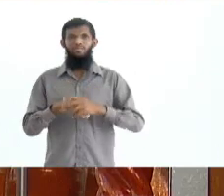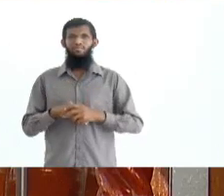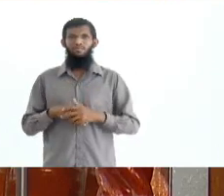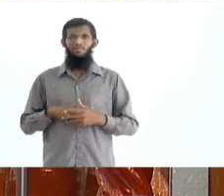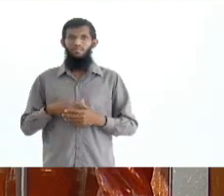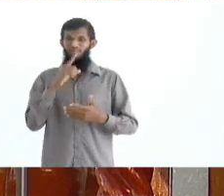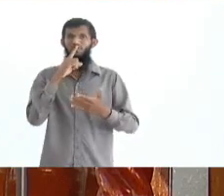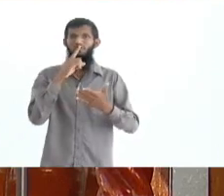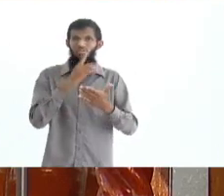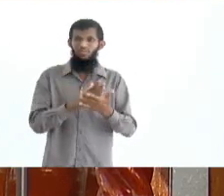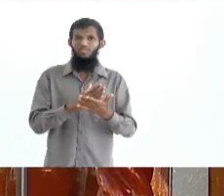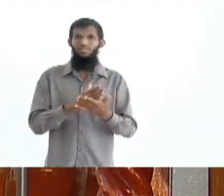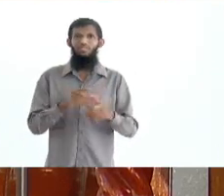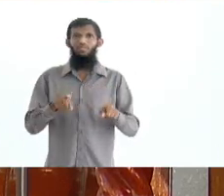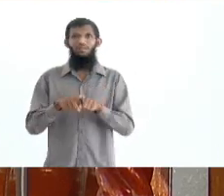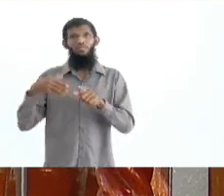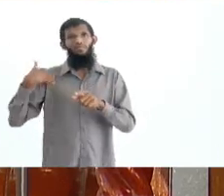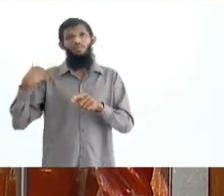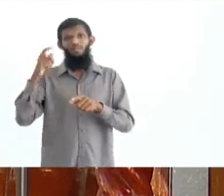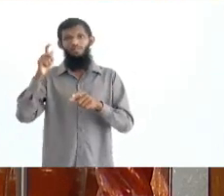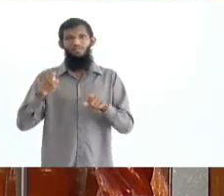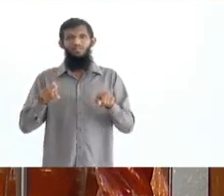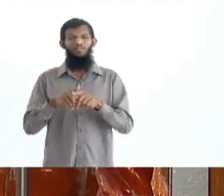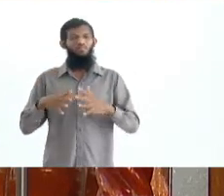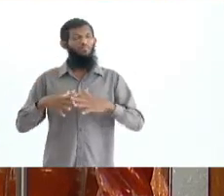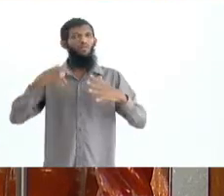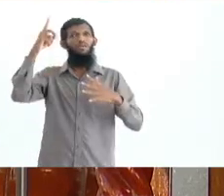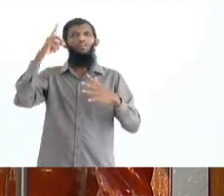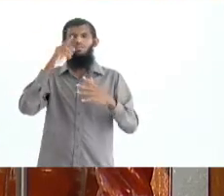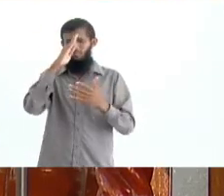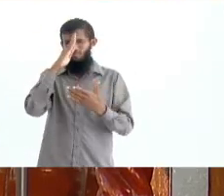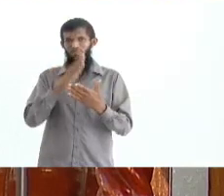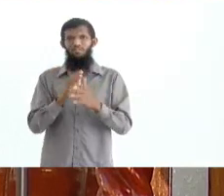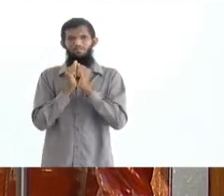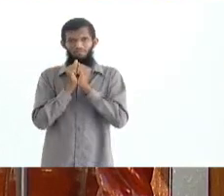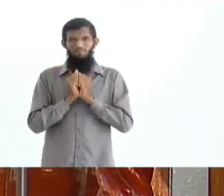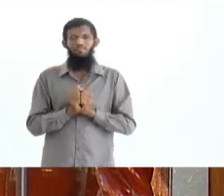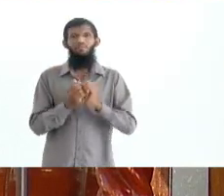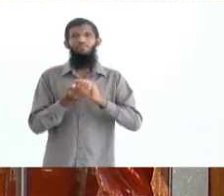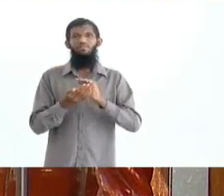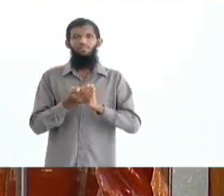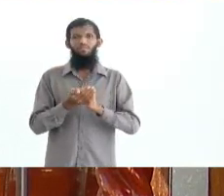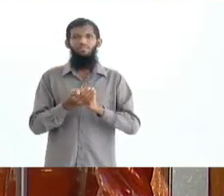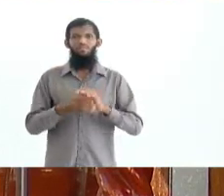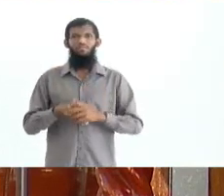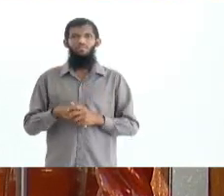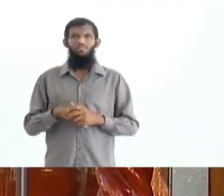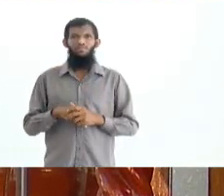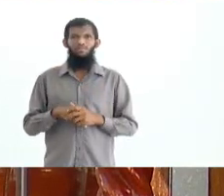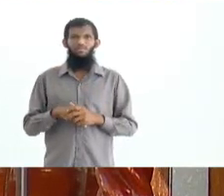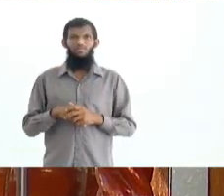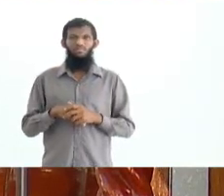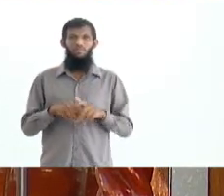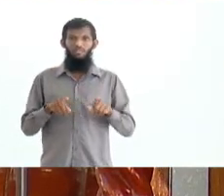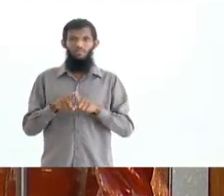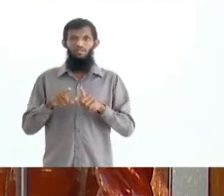كشورون زوان نكي اورنگ وري رس کلانگ يان ايمان وي اورن نتي من رس کلانگ تدو مگو اتر